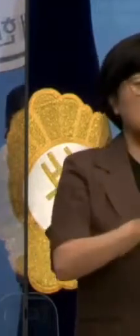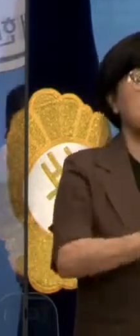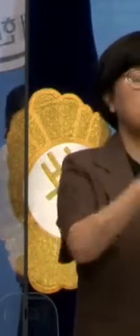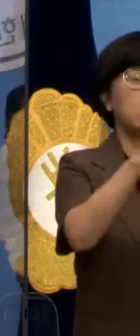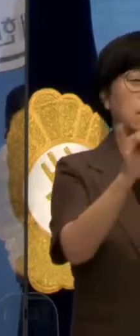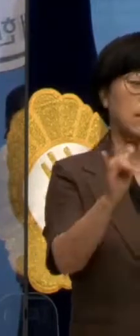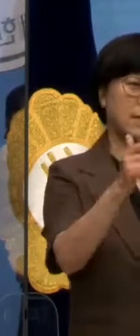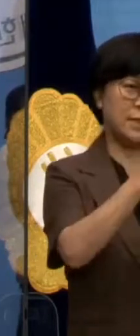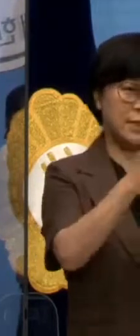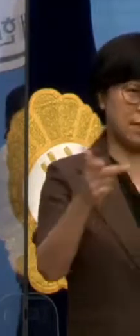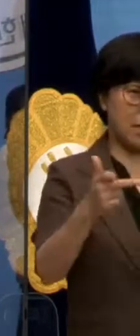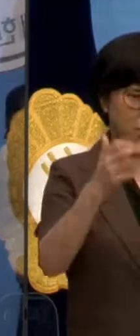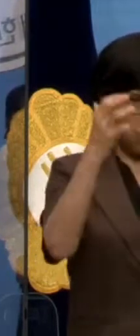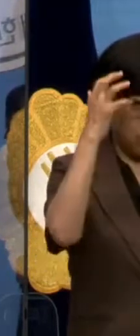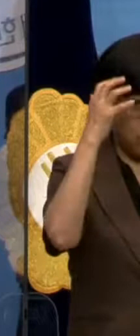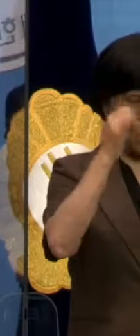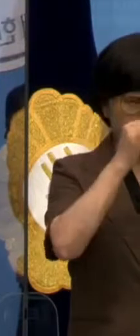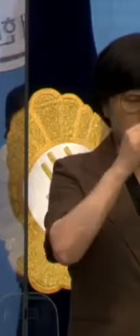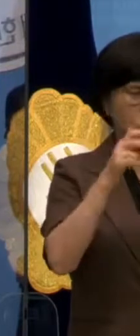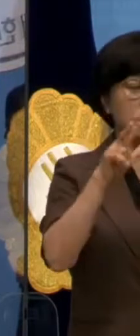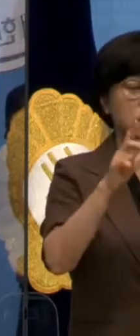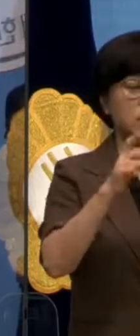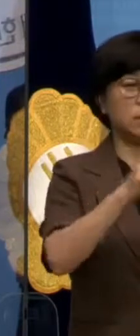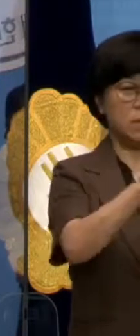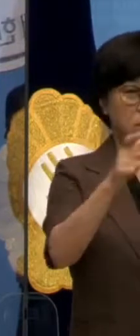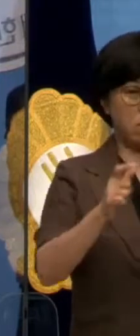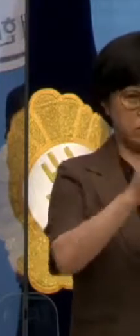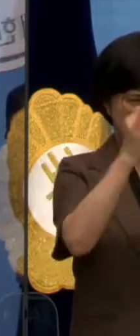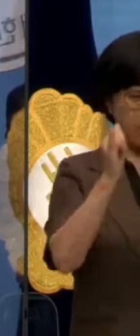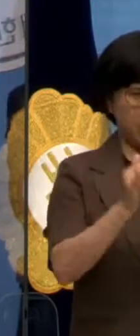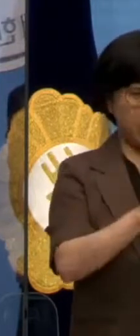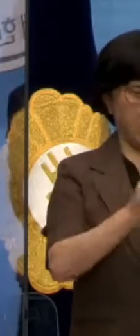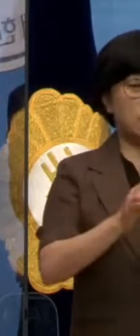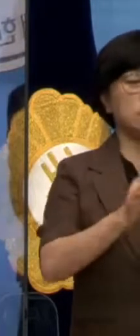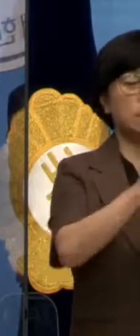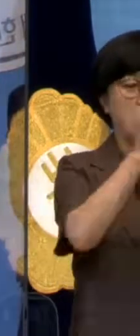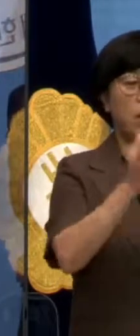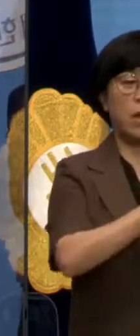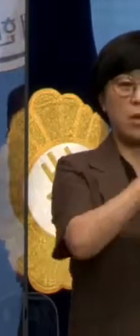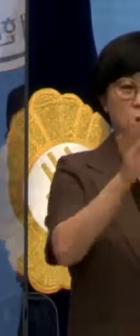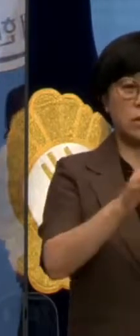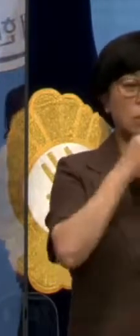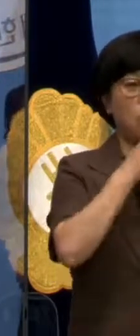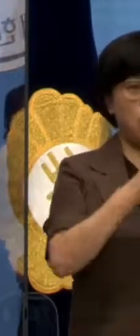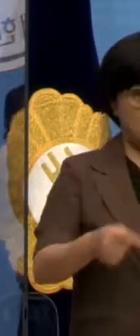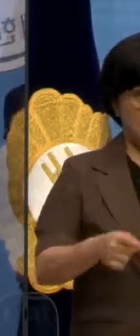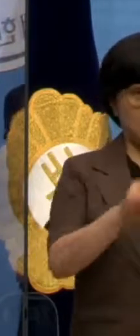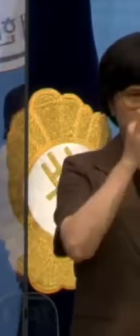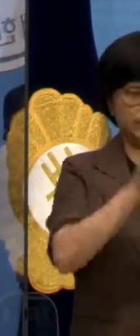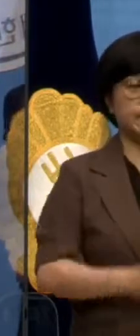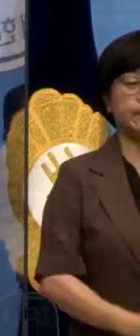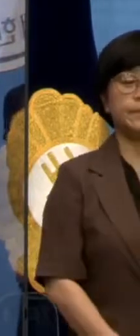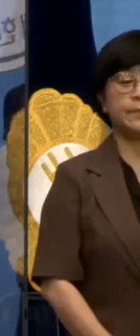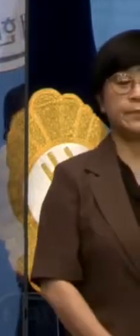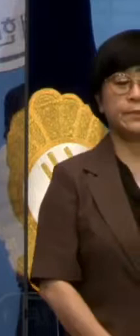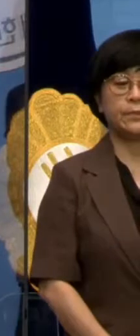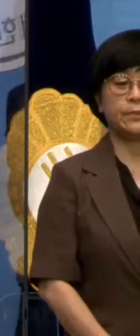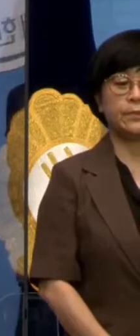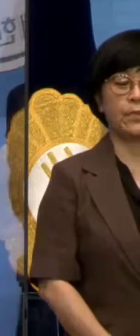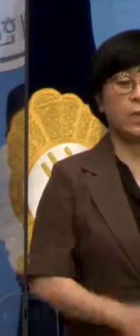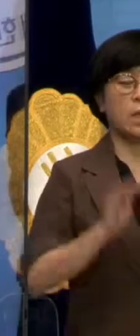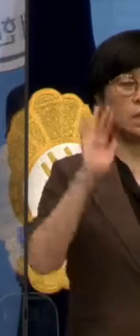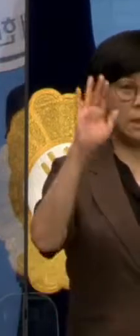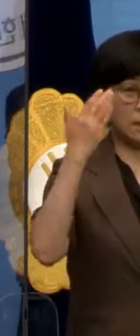크게 고통받고 있으며 지역사회의 사회 경제적 손실도 막대합니다.